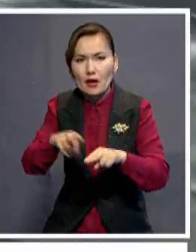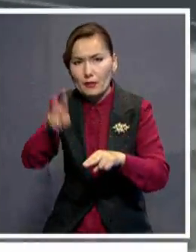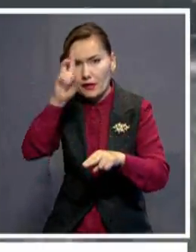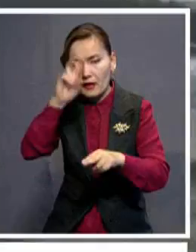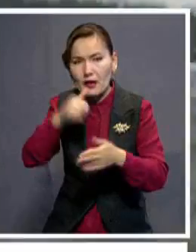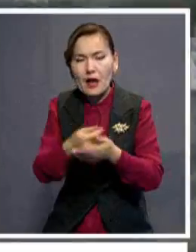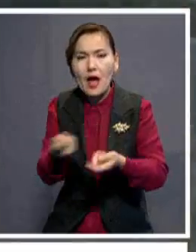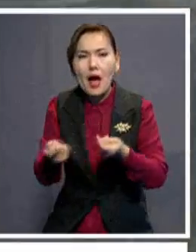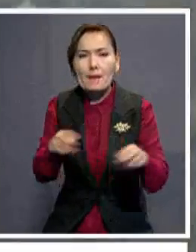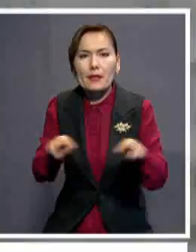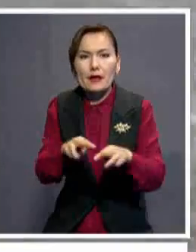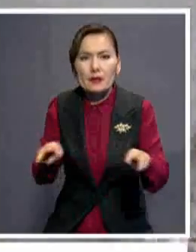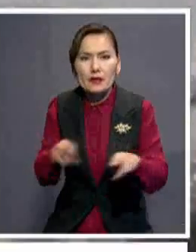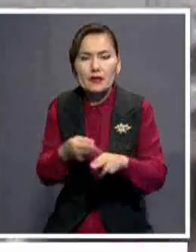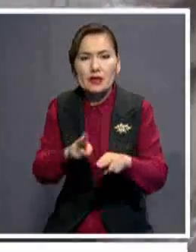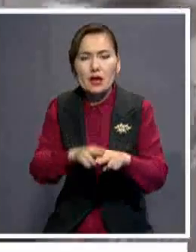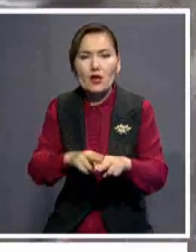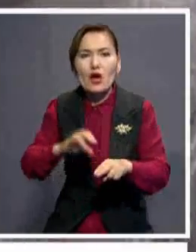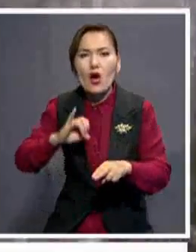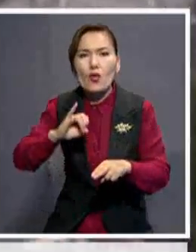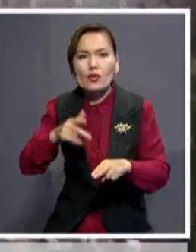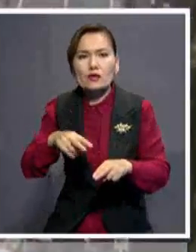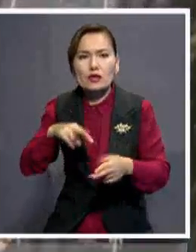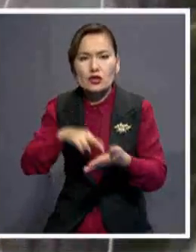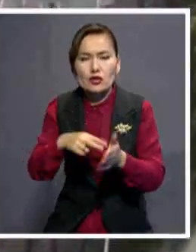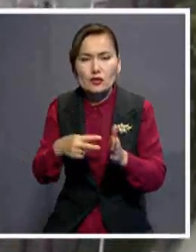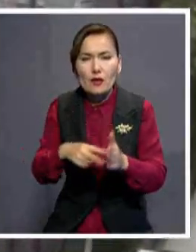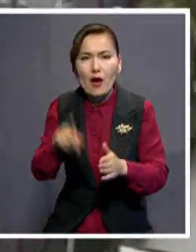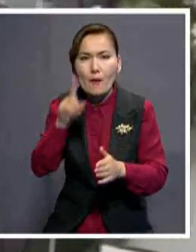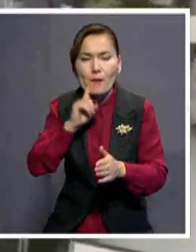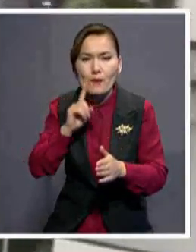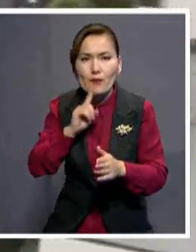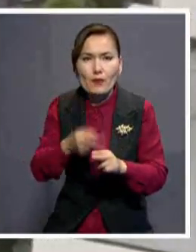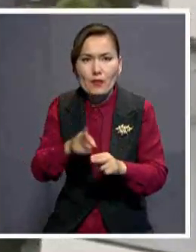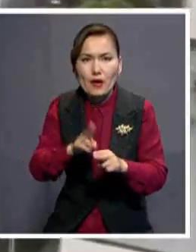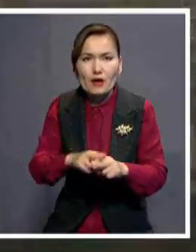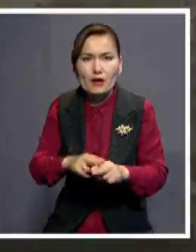премьер-министрі Синзо Абэ елдің оңтүстігіне жоспарлаған сапарын кейінге қалдырған.